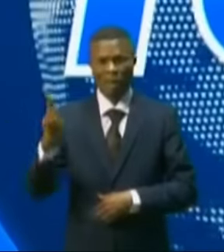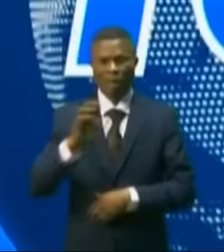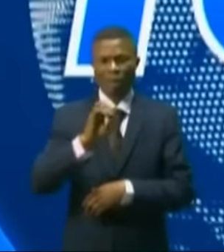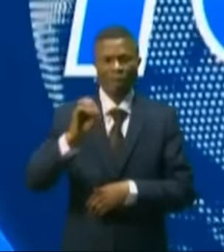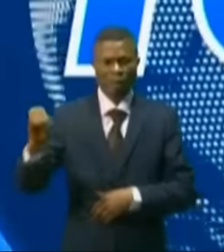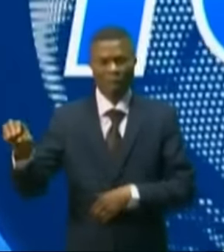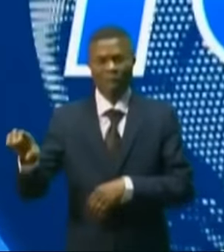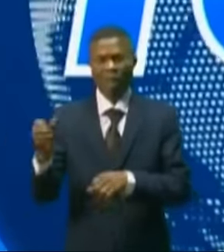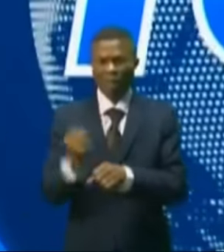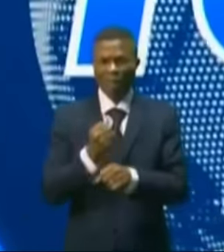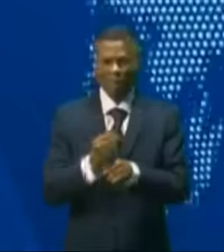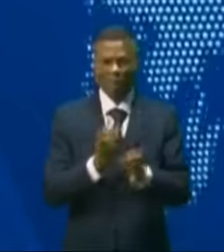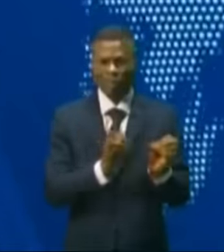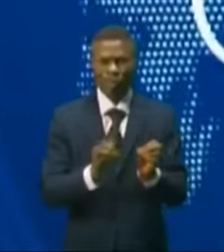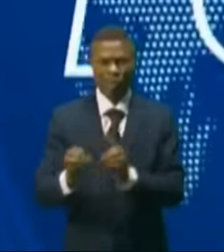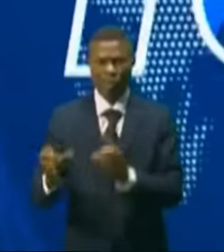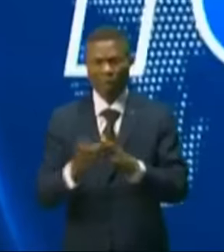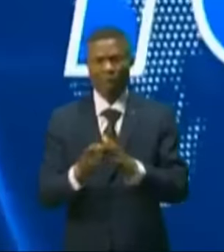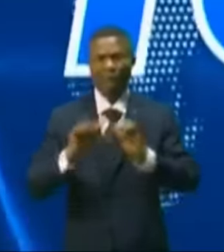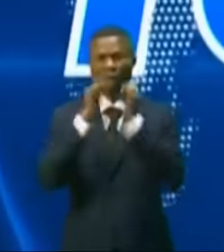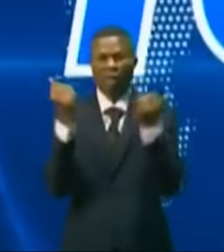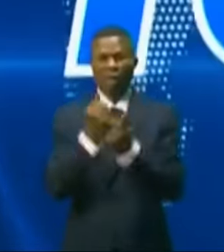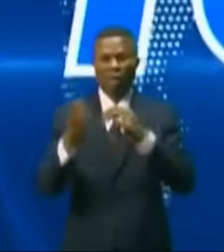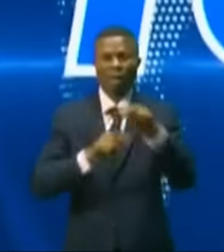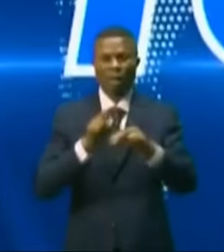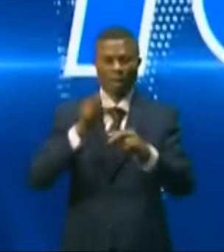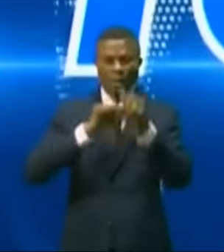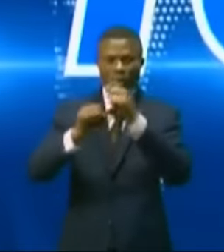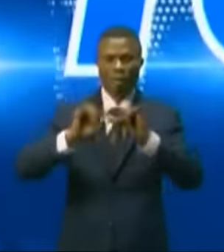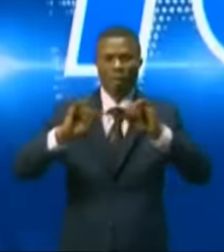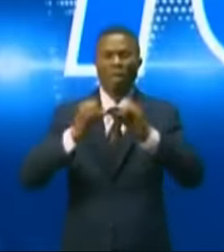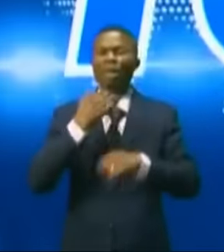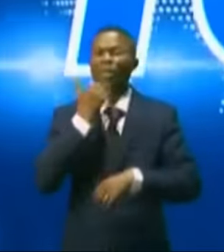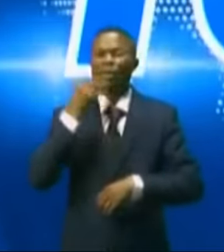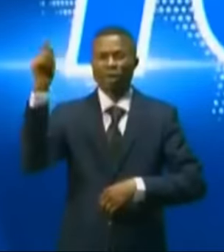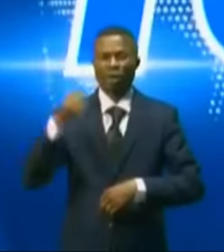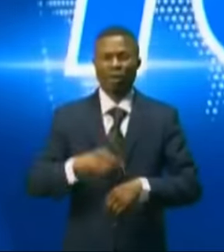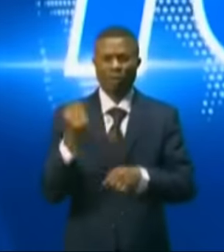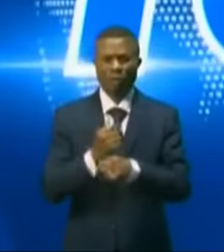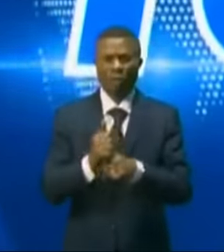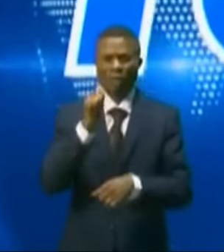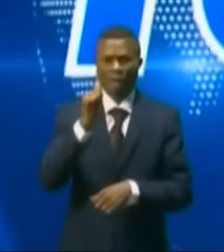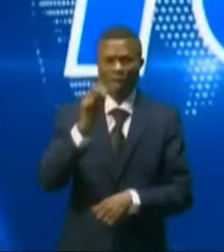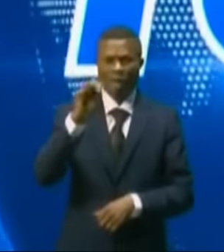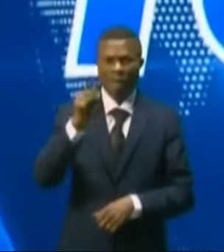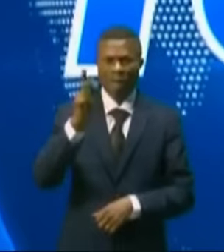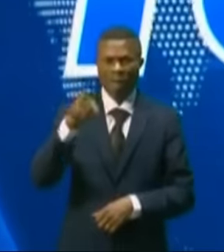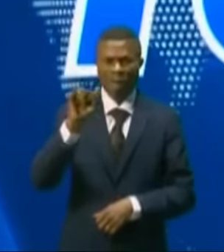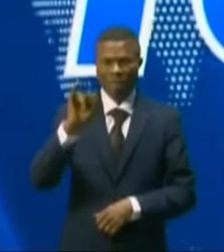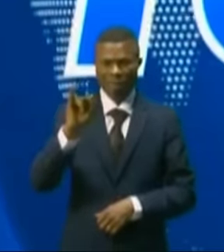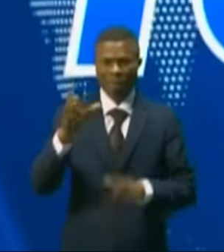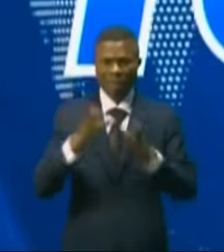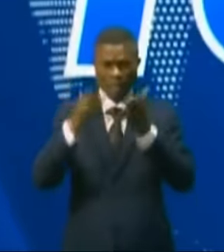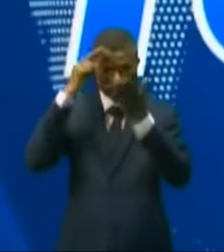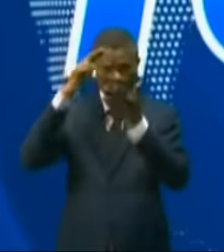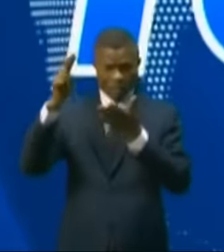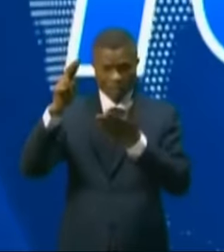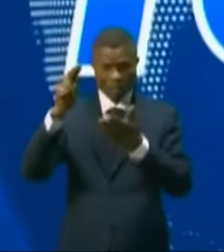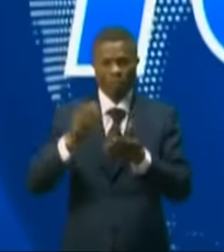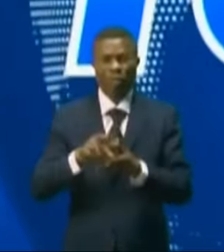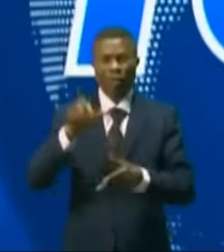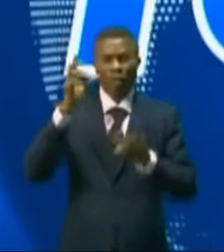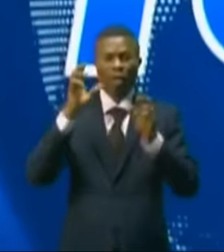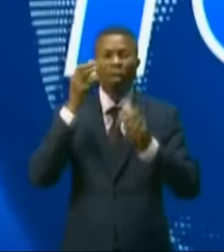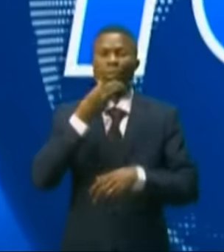une activité organisée par l'Agence nationale pour la promotion des investissements, ANAPI, en partenariat avec l'Université officielle de